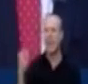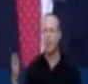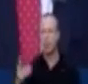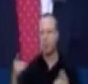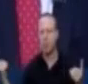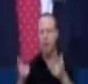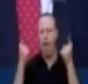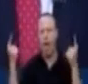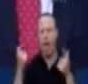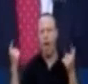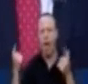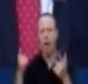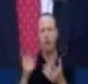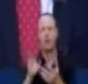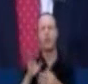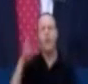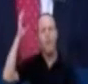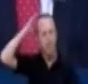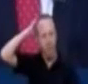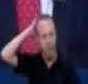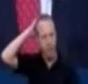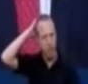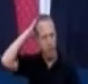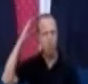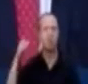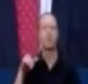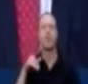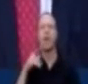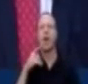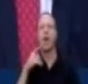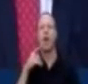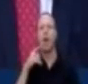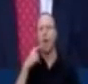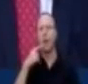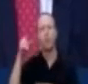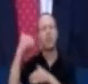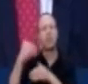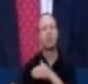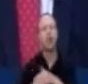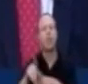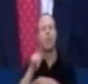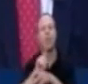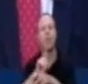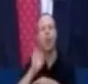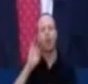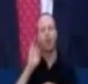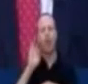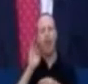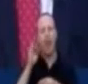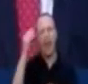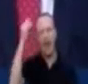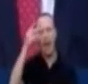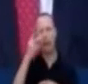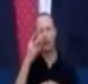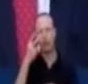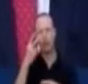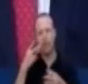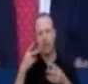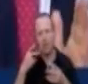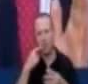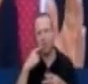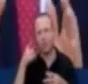הניצחון של טראמפ, ובנט כבר הכריז שזה סוף עידן המדינה הפלסטינית, שתי מדינות לשני עמים. אתה מסכים עם זה, אמיר? קודם כל, אני